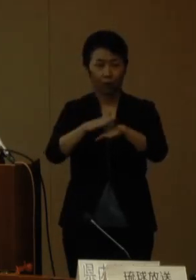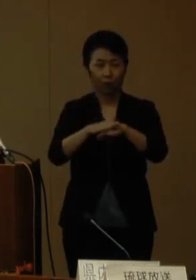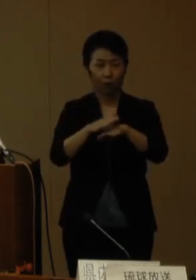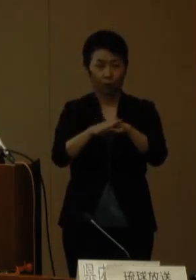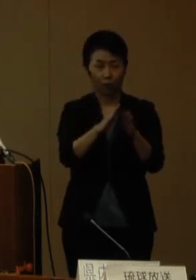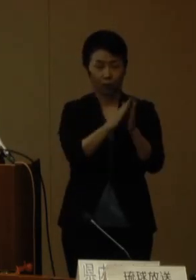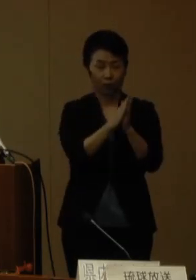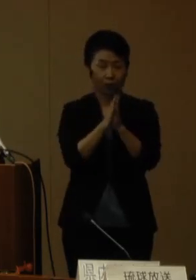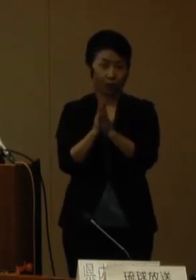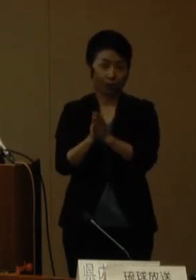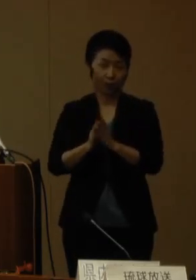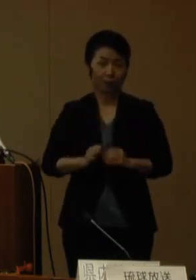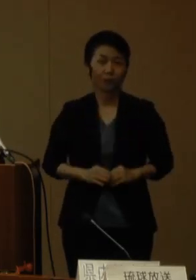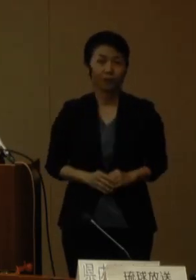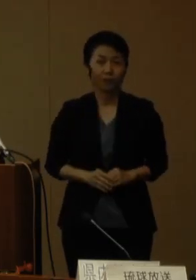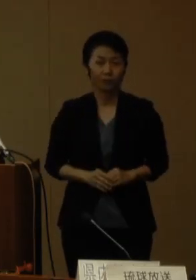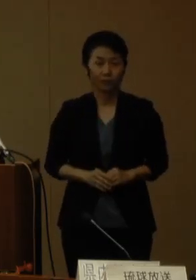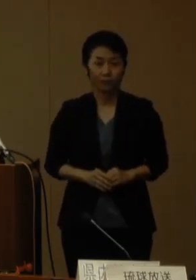きかけます。